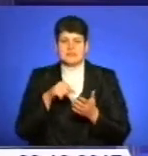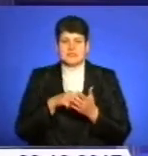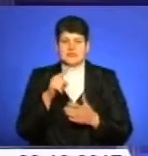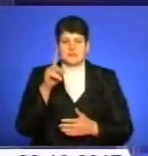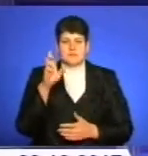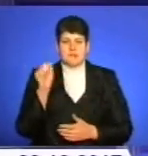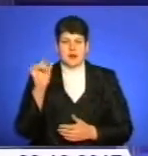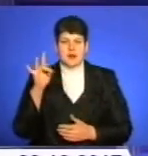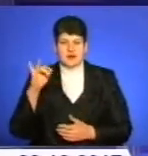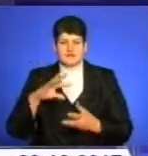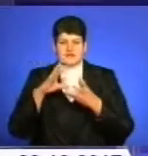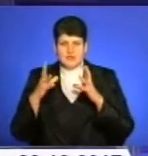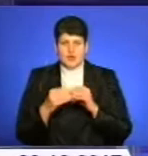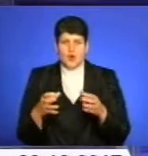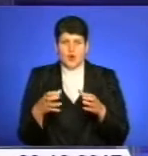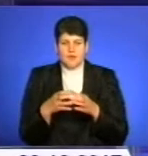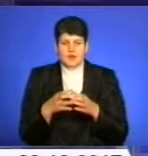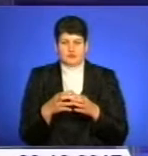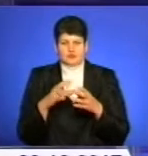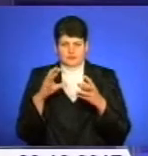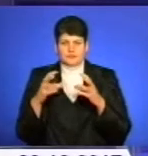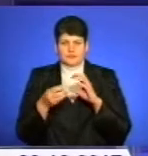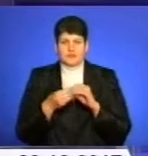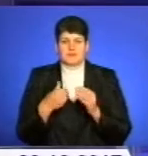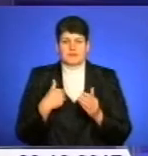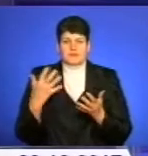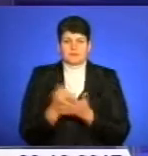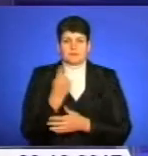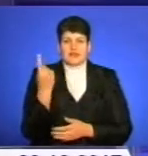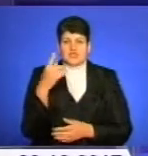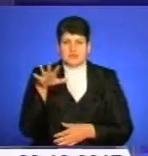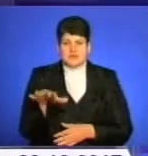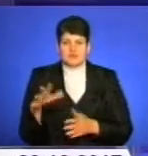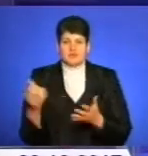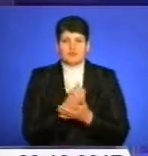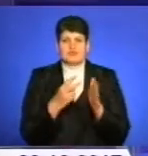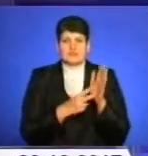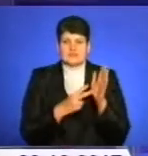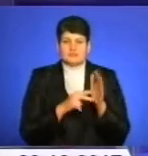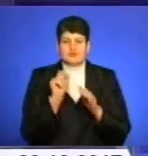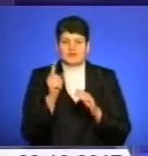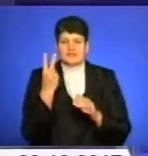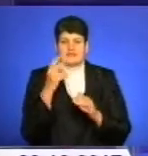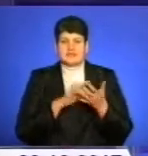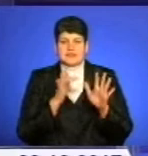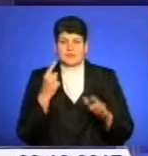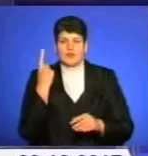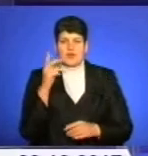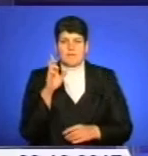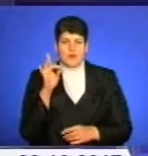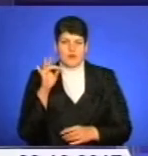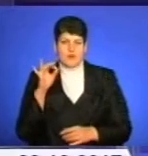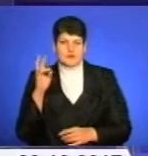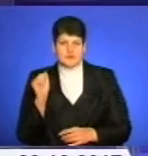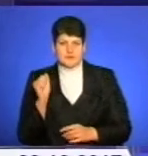турніру, у загальнокомандному заліку наші спортсмени вибороли перше місце, здобувши 7 золотих, 2 срібних та 1 бронзову нагороду.